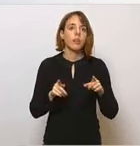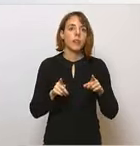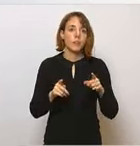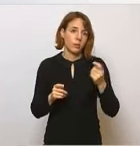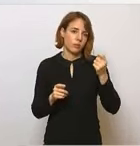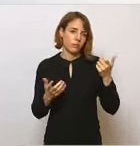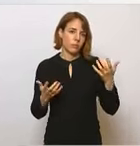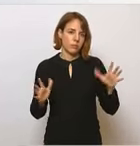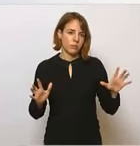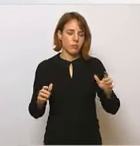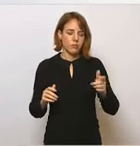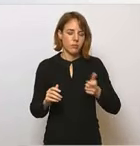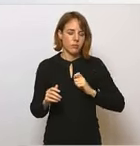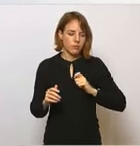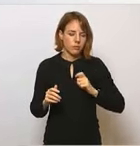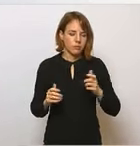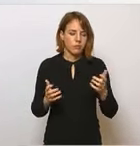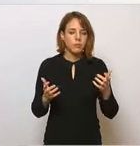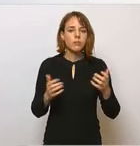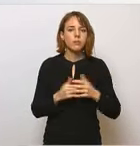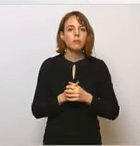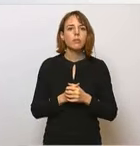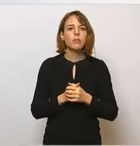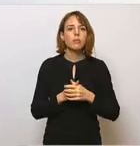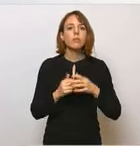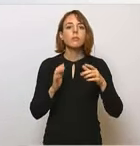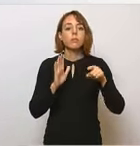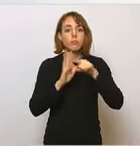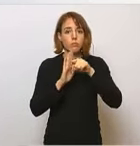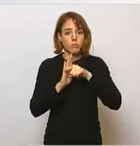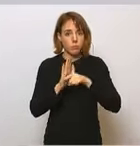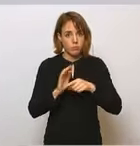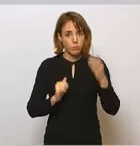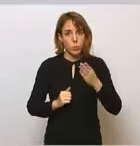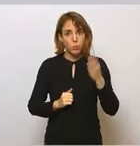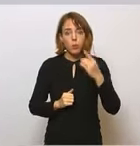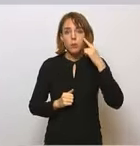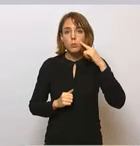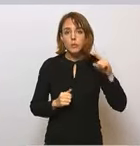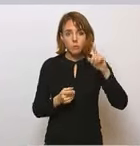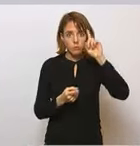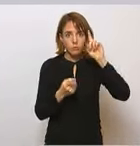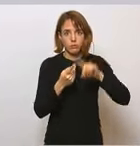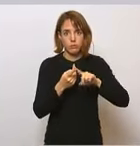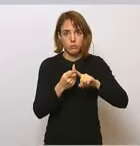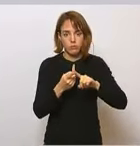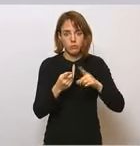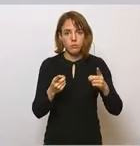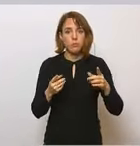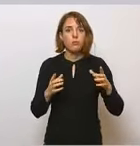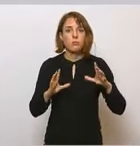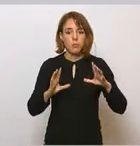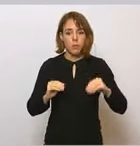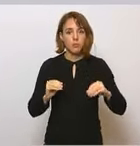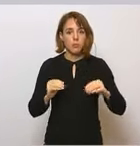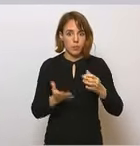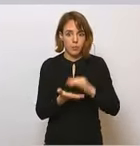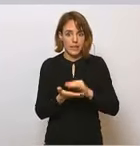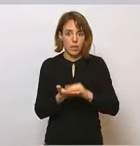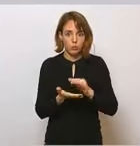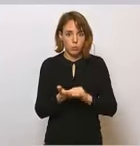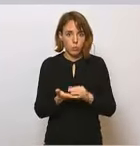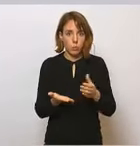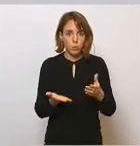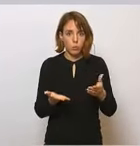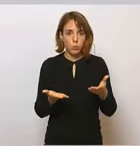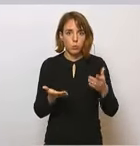terminerai simplement en disant que les réglementations ex ante sont nécessaires pour garantir que les applications d'aujourd'hui puissent survivre demain.